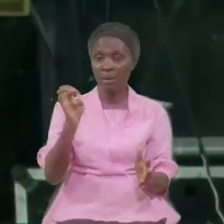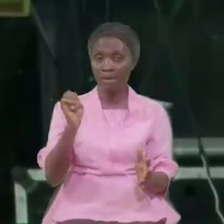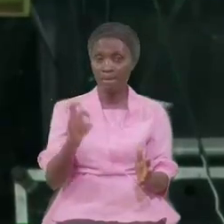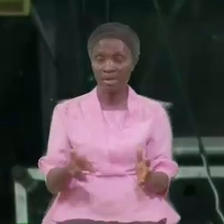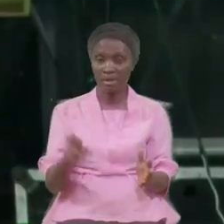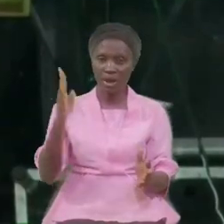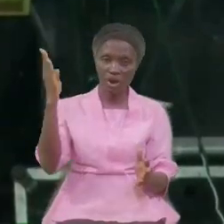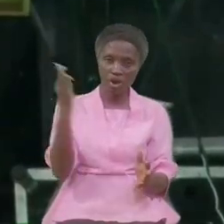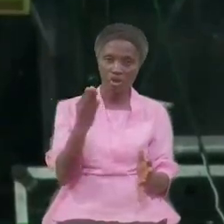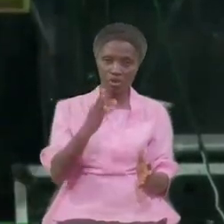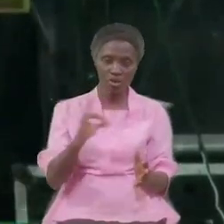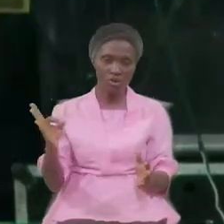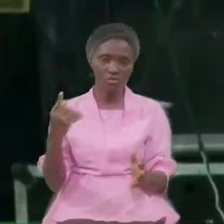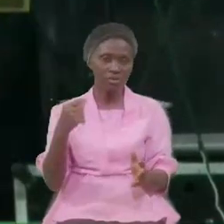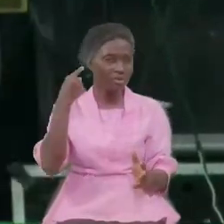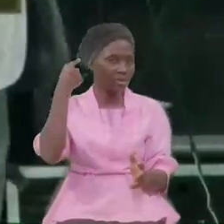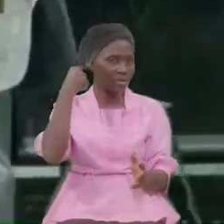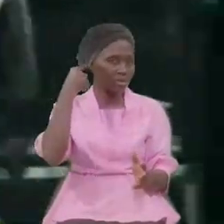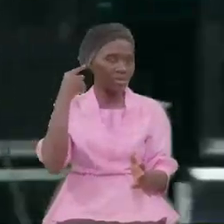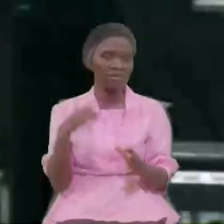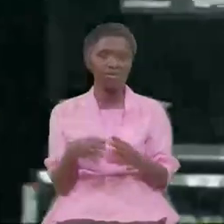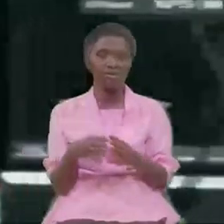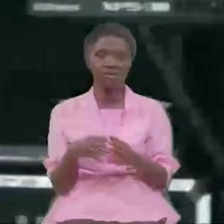Pierre a coupé l'oreille de quelqu'un.